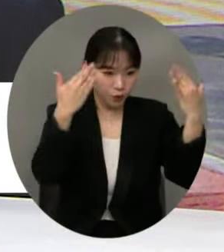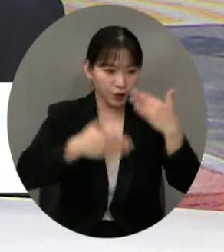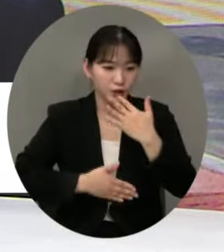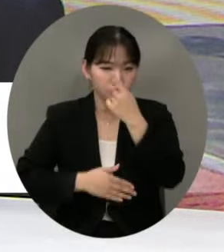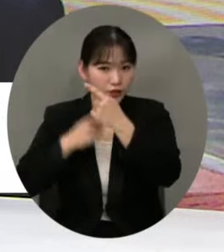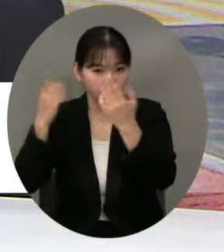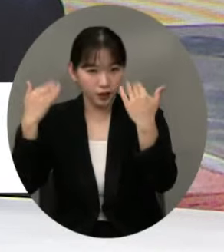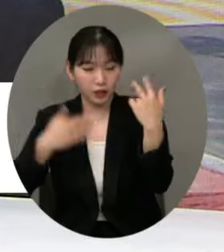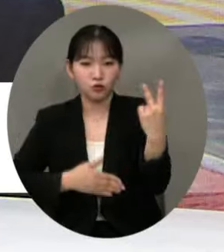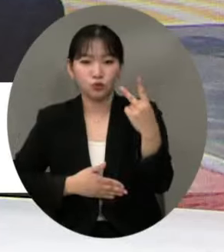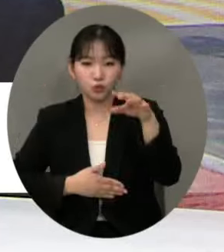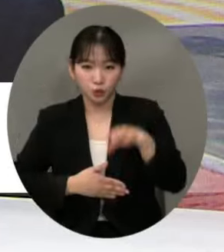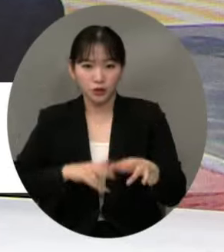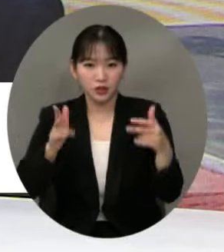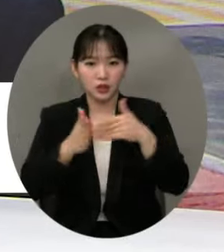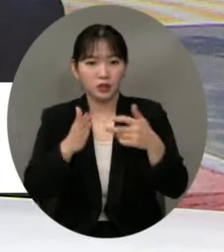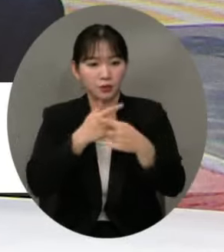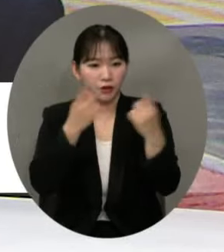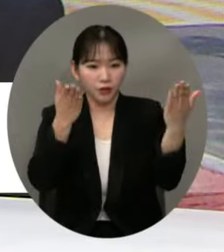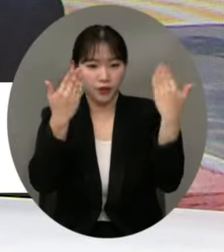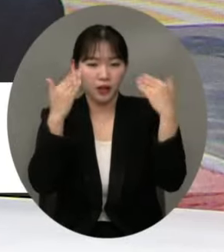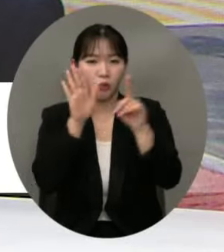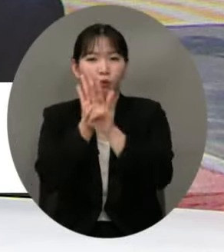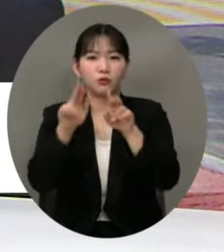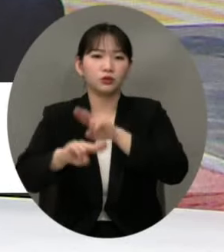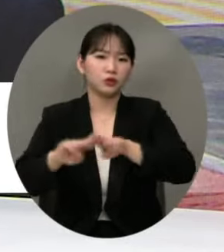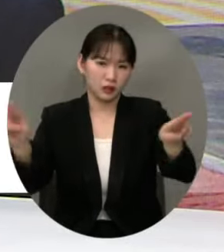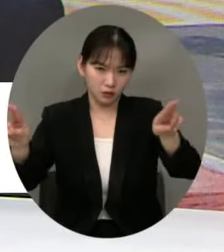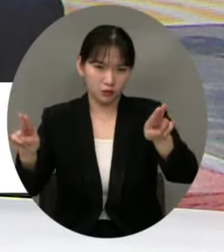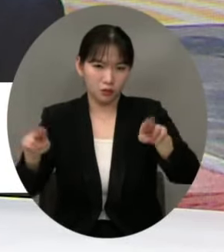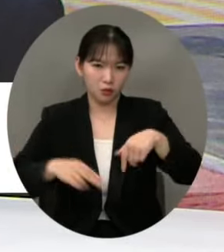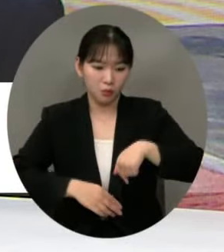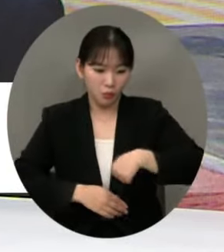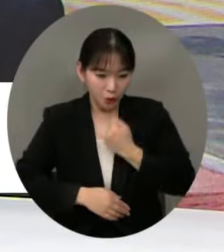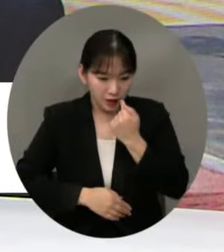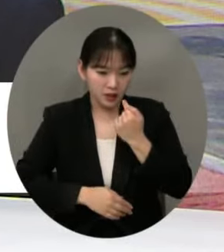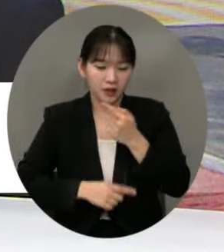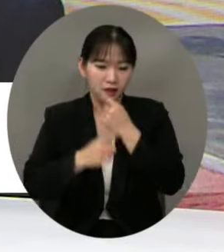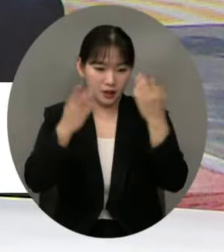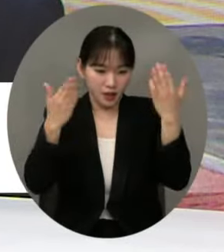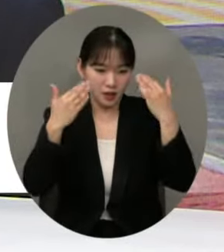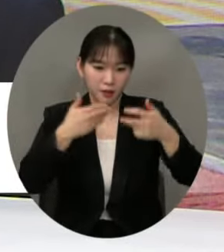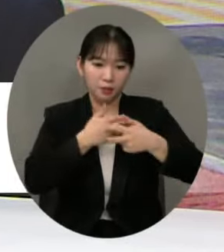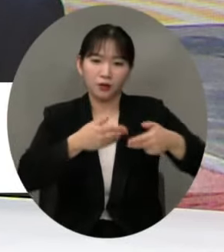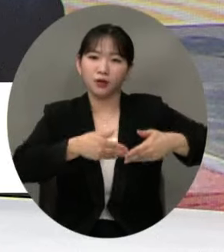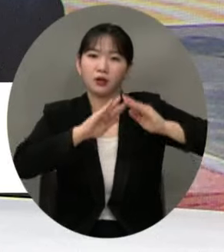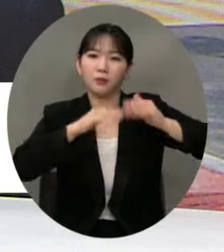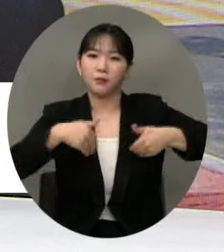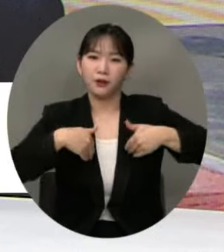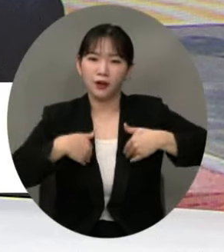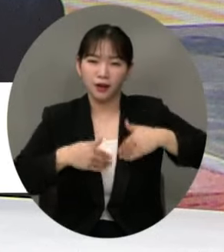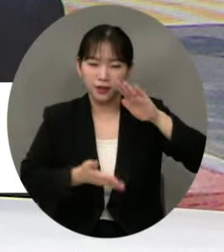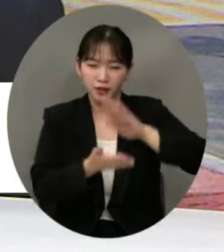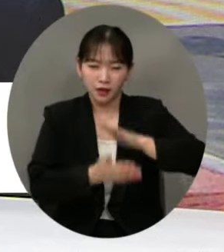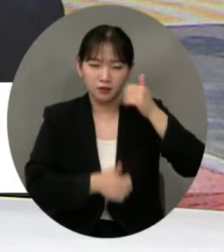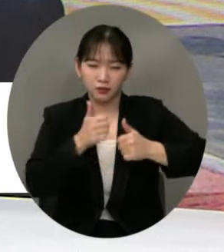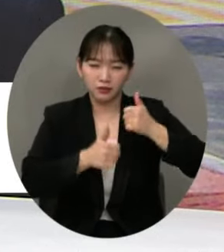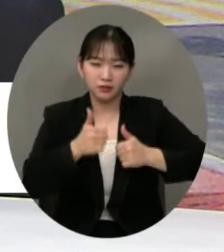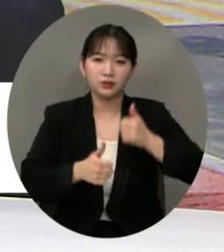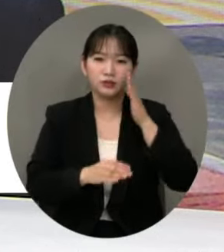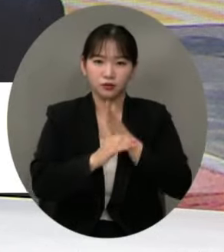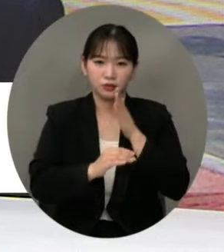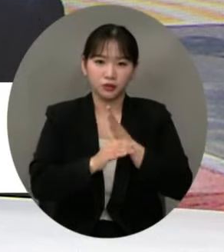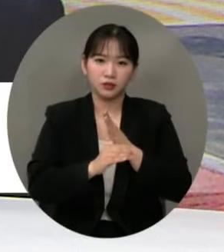수은천대는 그동안 의대 공모 철회와 함께 자신들의 대학에 의과대학이 설치돼야 한다며 치열한 여론전을